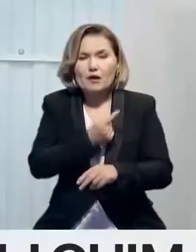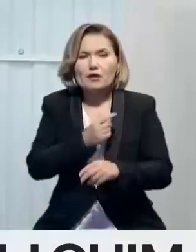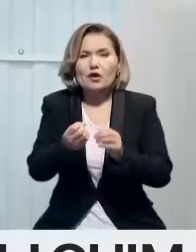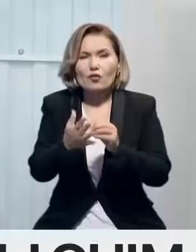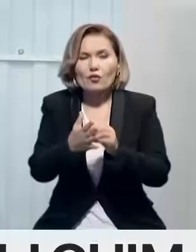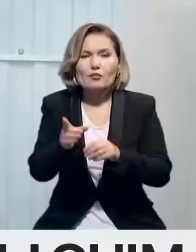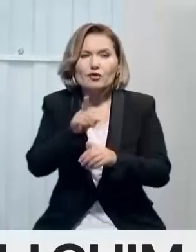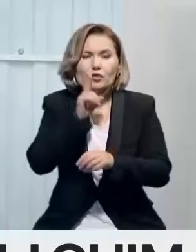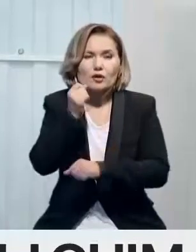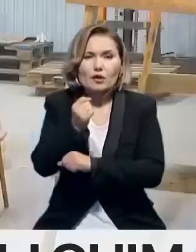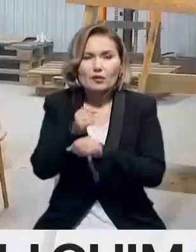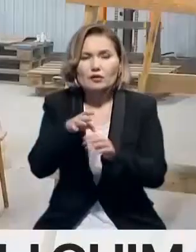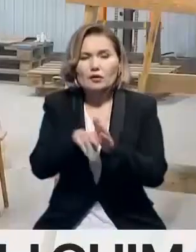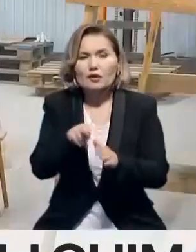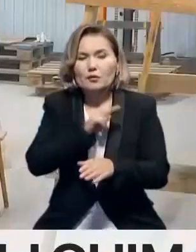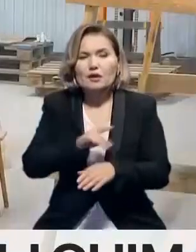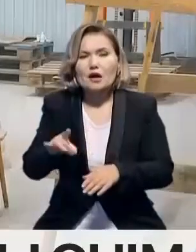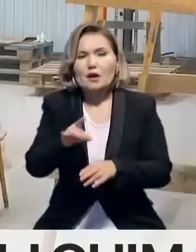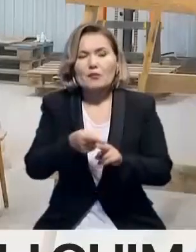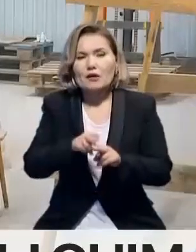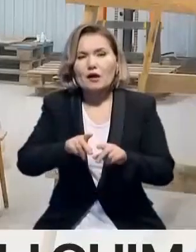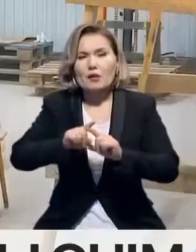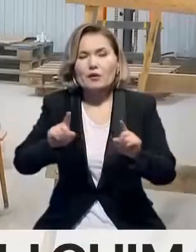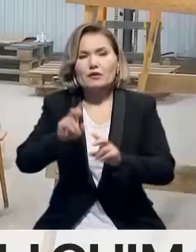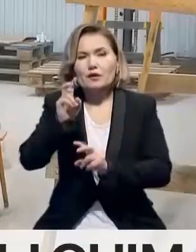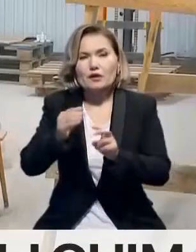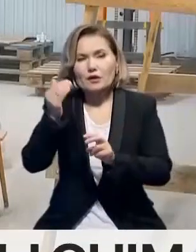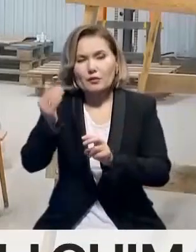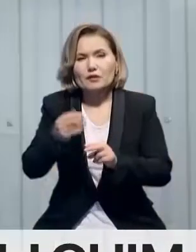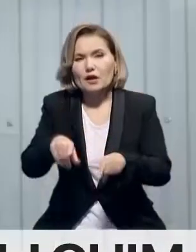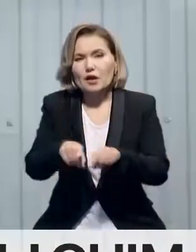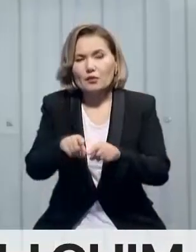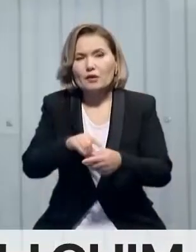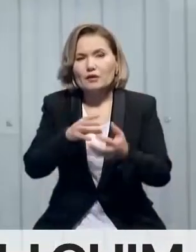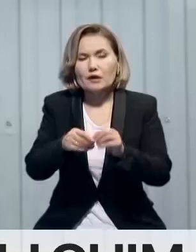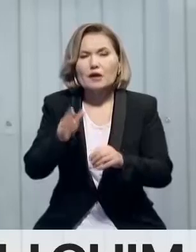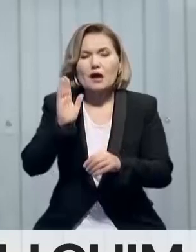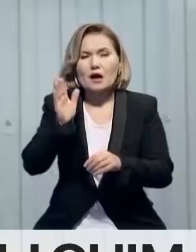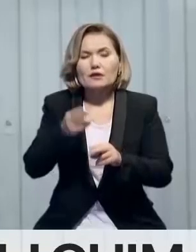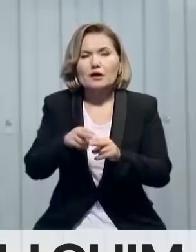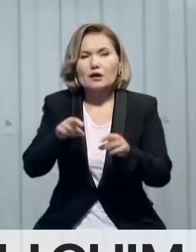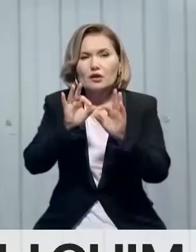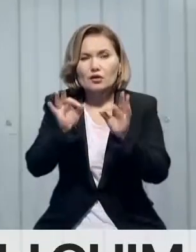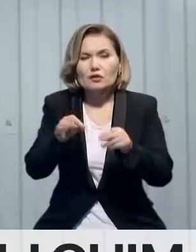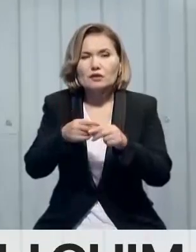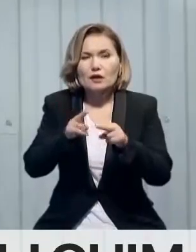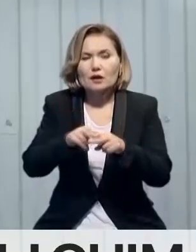15 шақты адам жұмыс істеп жүр. Республика бойынша баламасы өте аз өндіріс ошағы алдағы күзде пластик